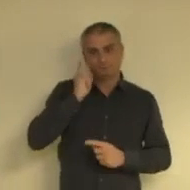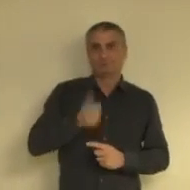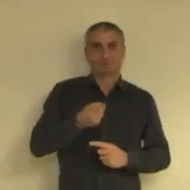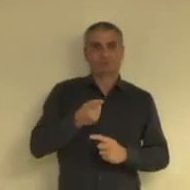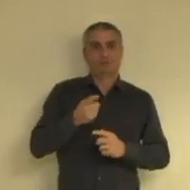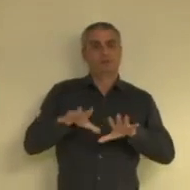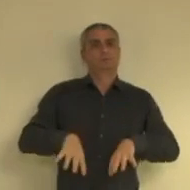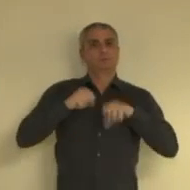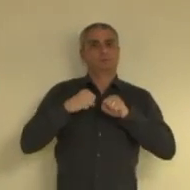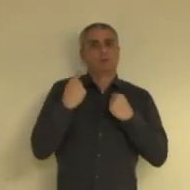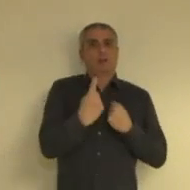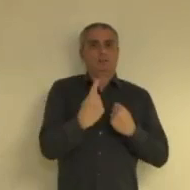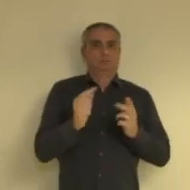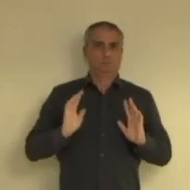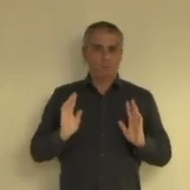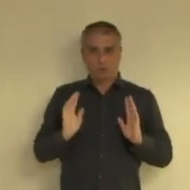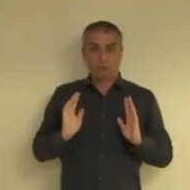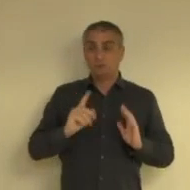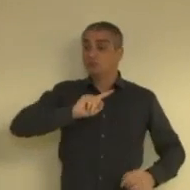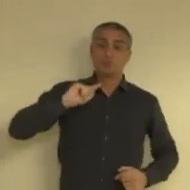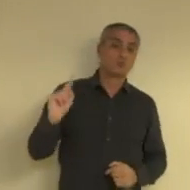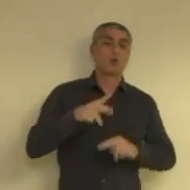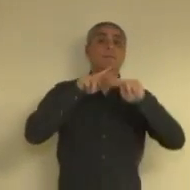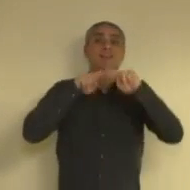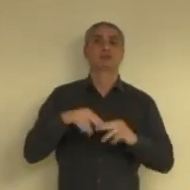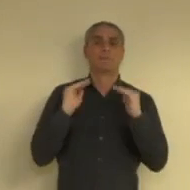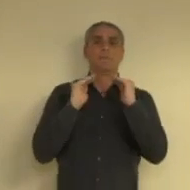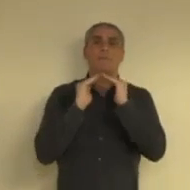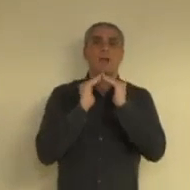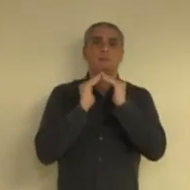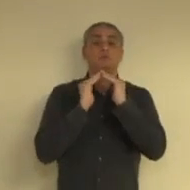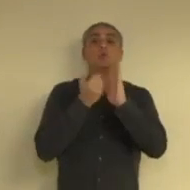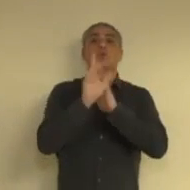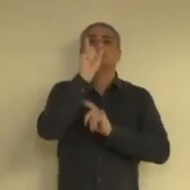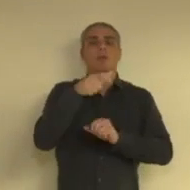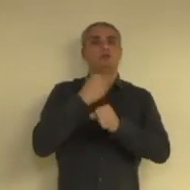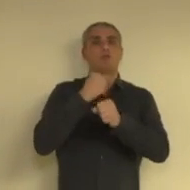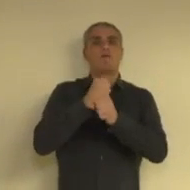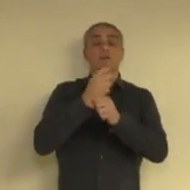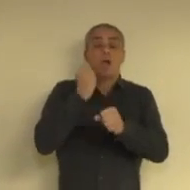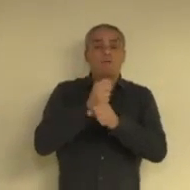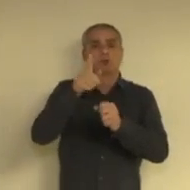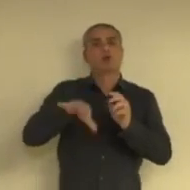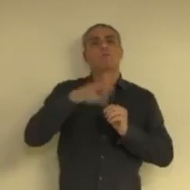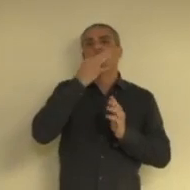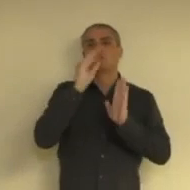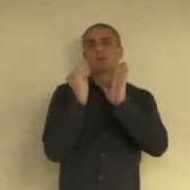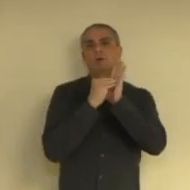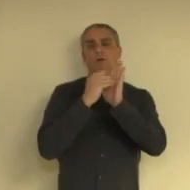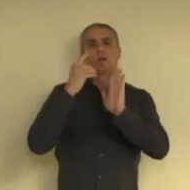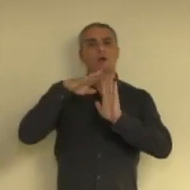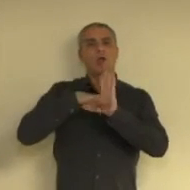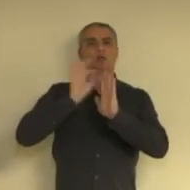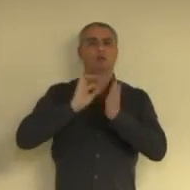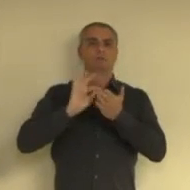צריך לאמץ לעצמו. כולם נשארים בבית, למעט העובדים שעבודתם הותרה על פי הנחיות